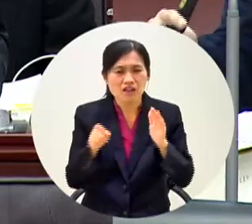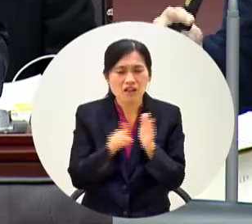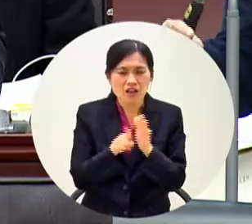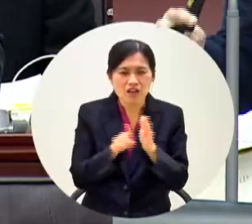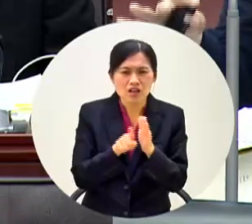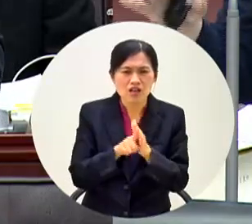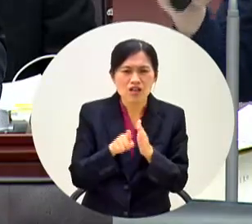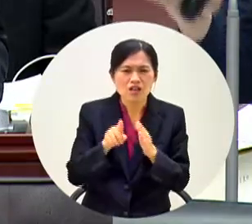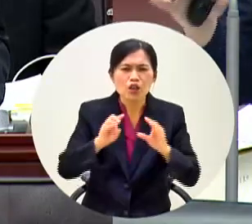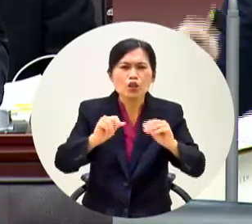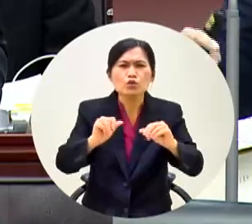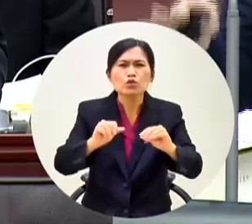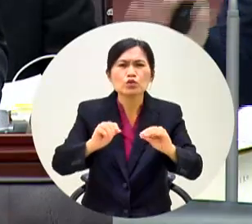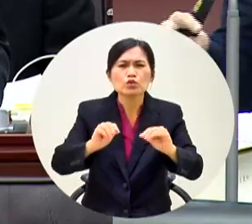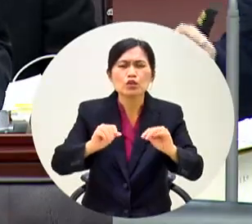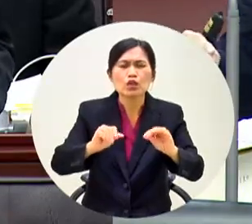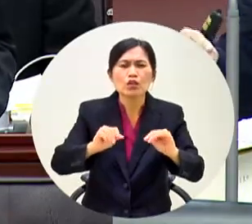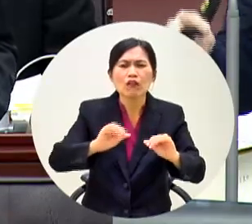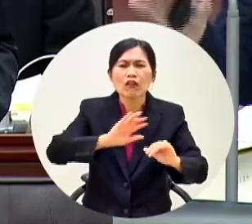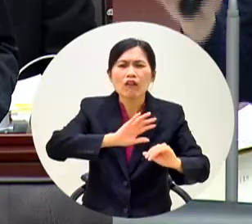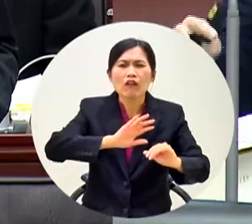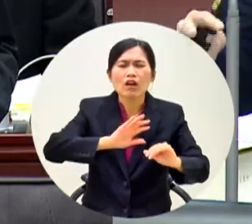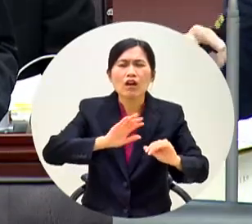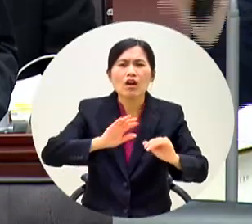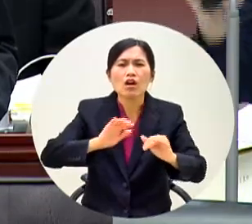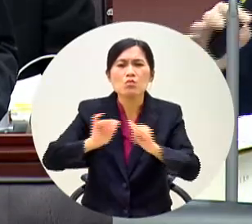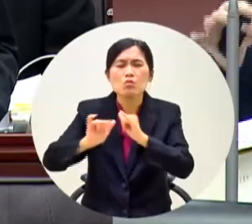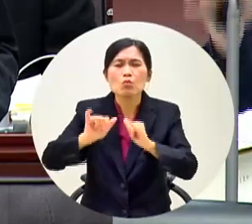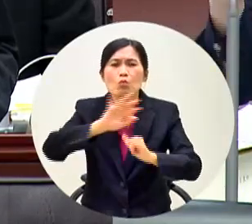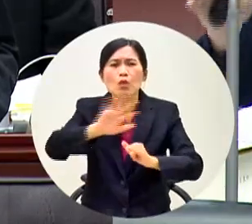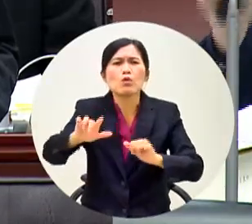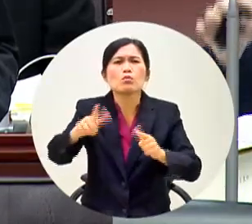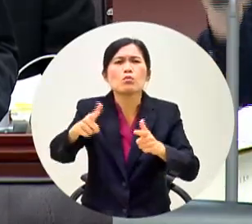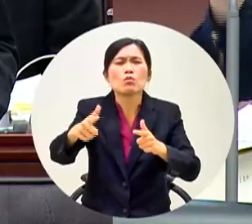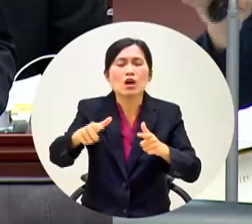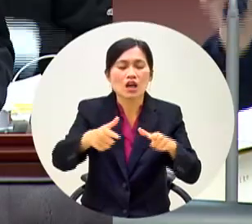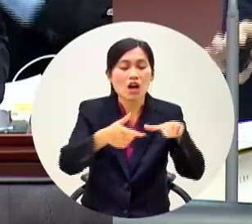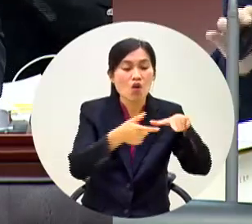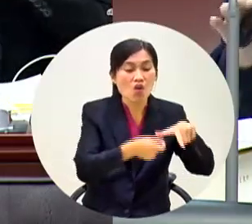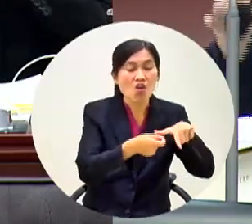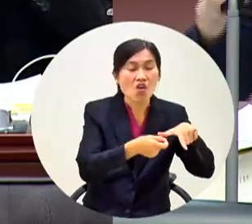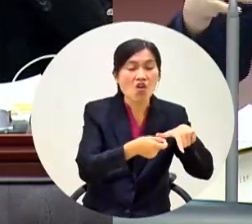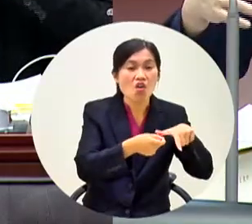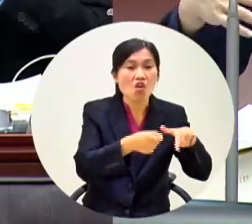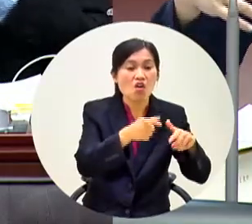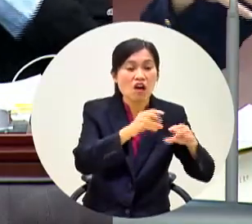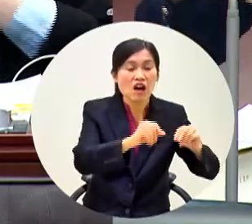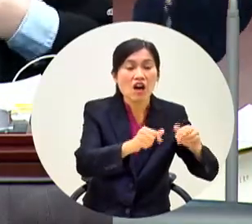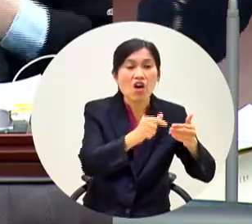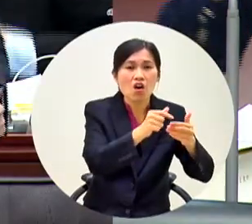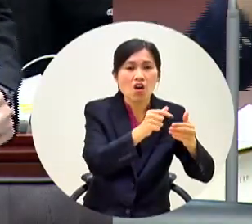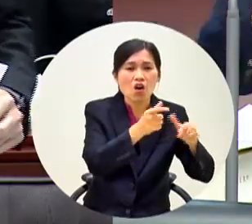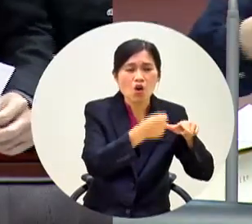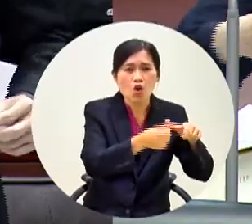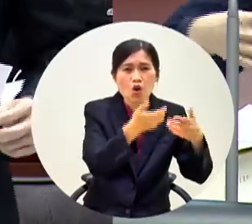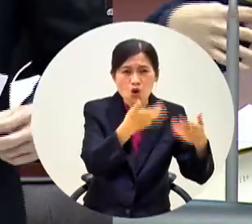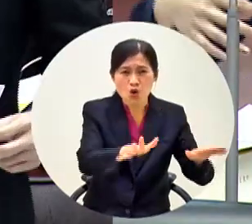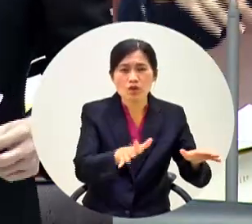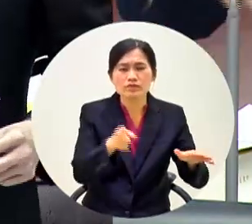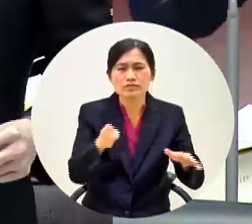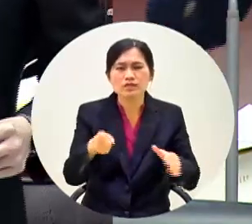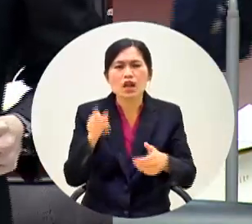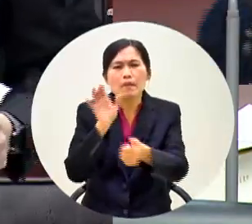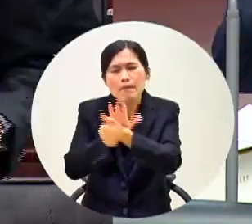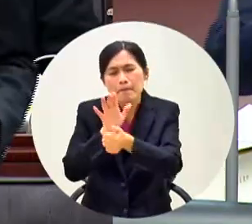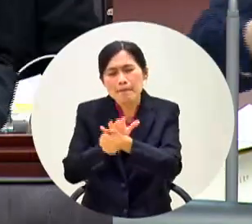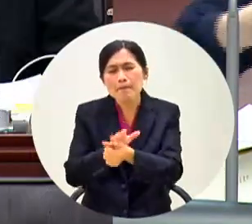毛港乡亲好自己所有，都是公有土地居多，所以呢他另外还要再编一个所谓的帮他搬迁的补